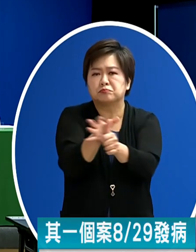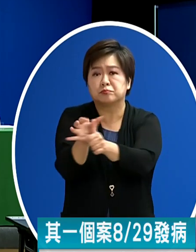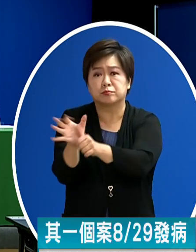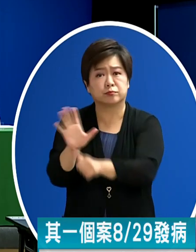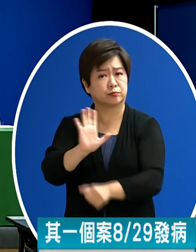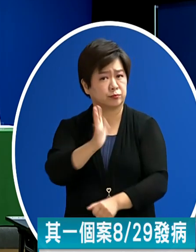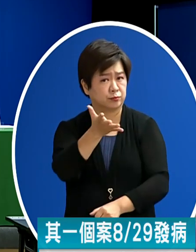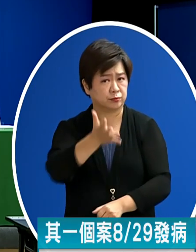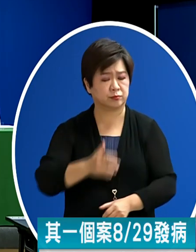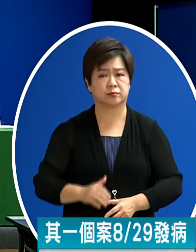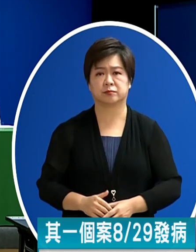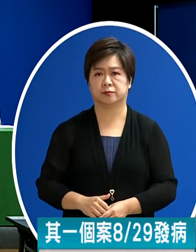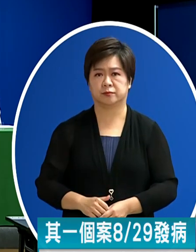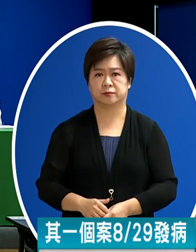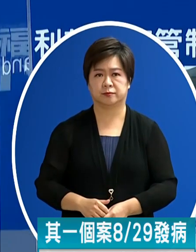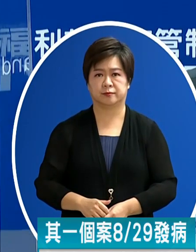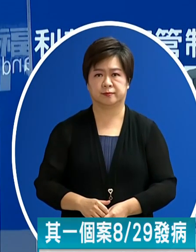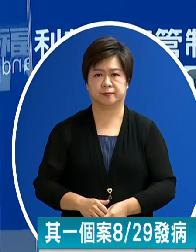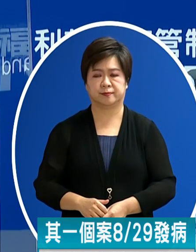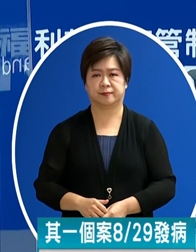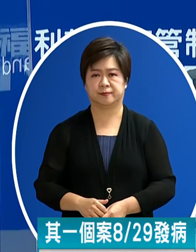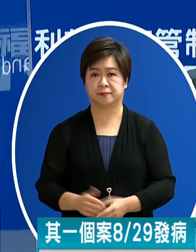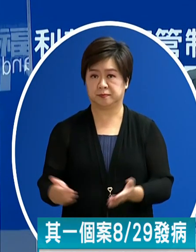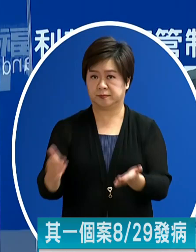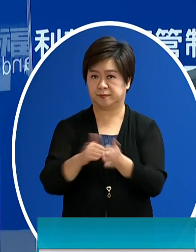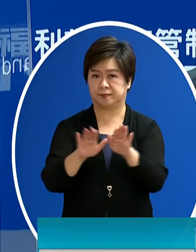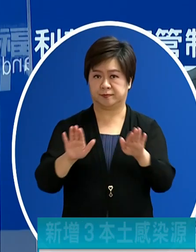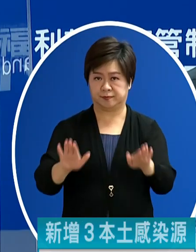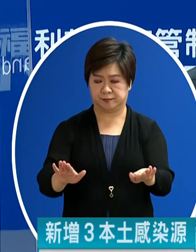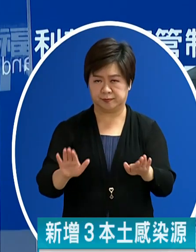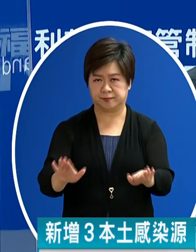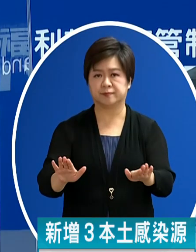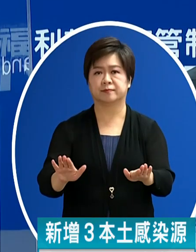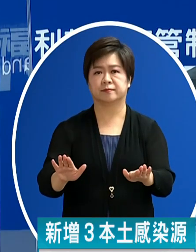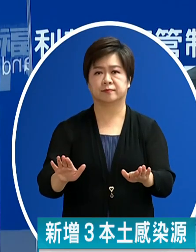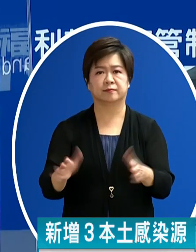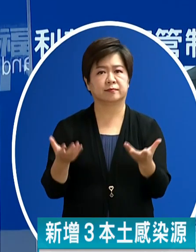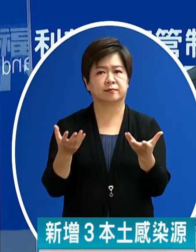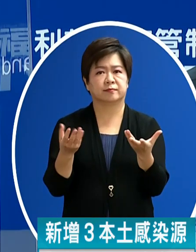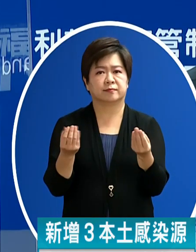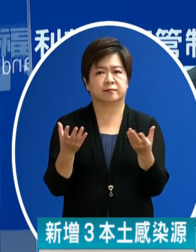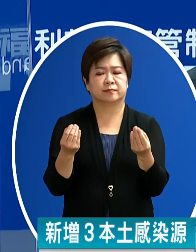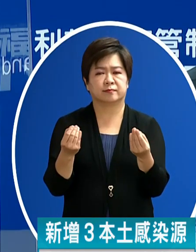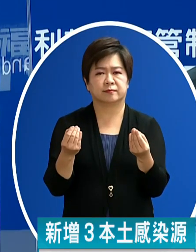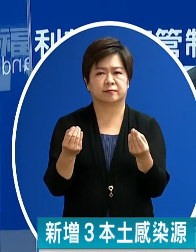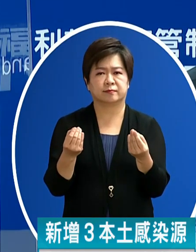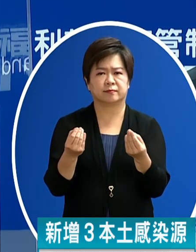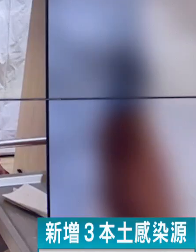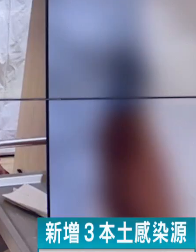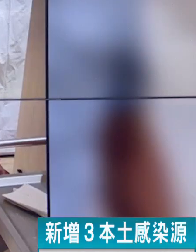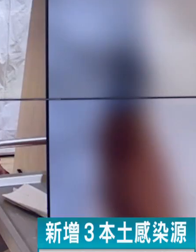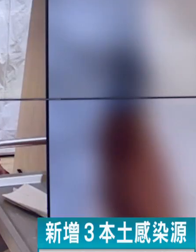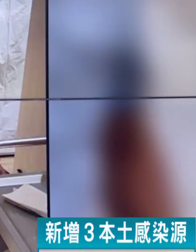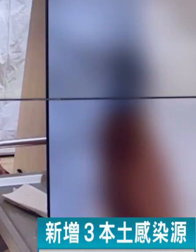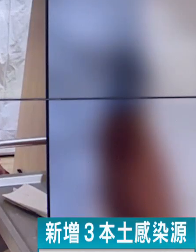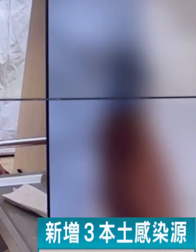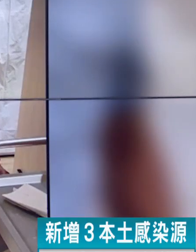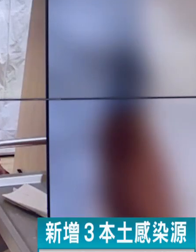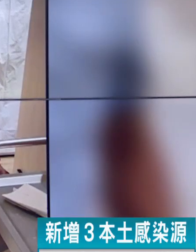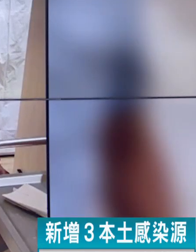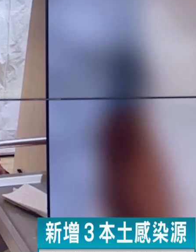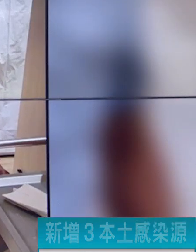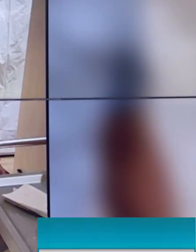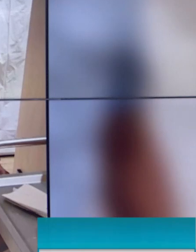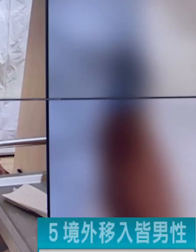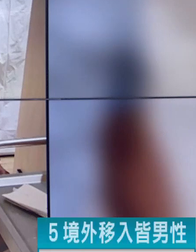定 TVBS 脸书粉丝团和 YouTube 都会有疫情中心记者会的全程直播。 大幅度的一个改变。 有关疫